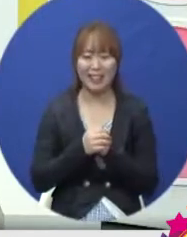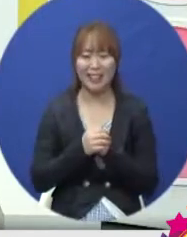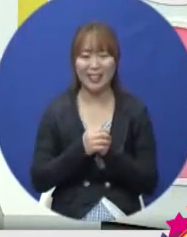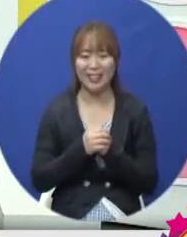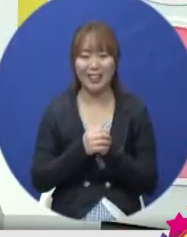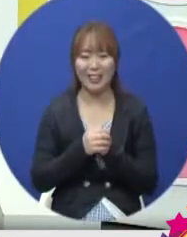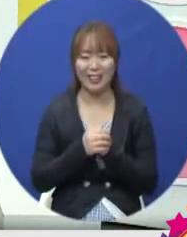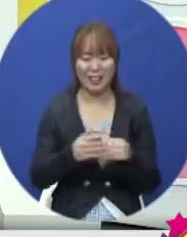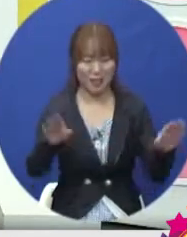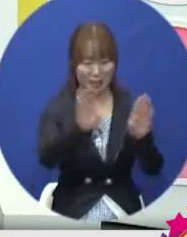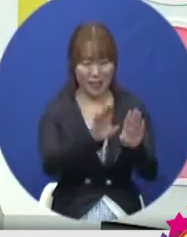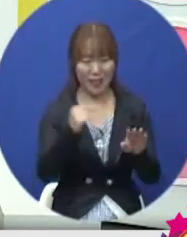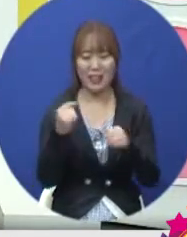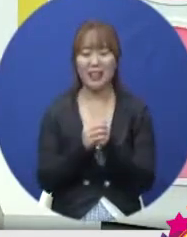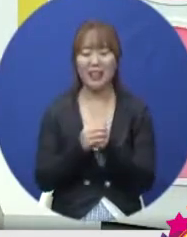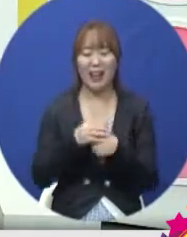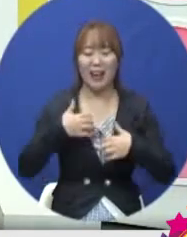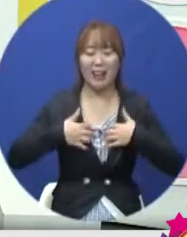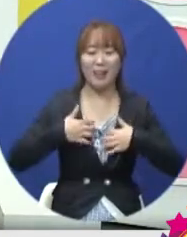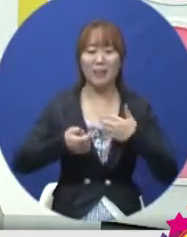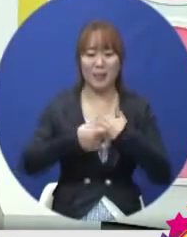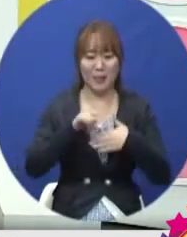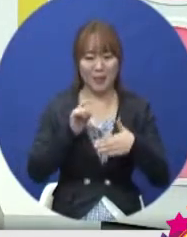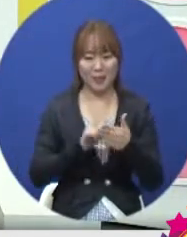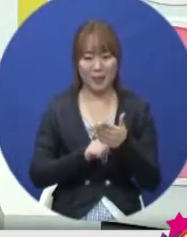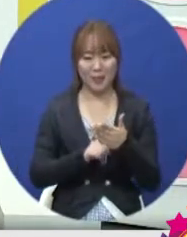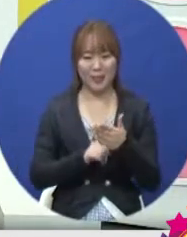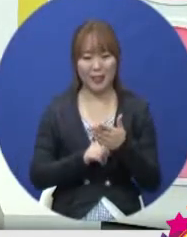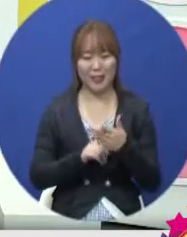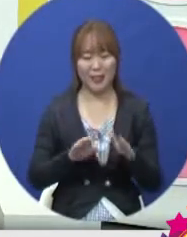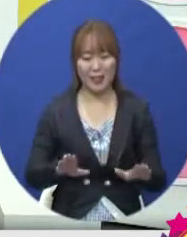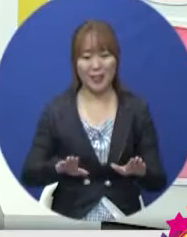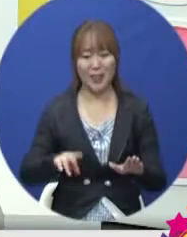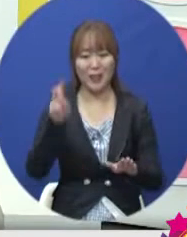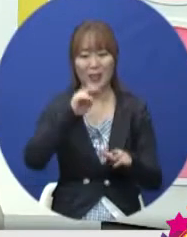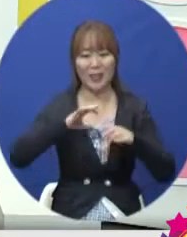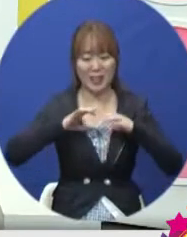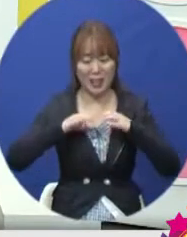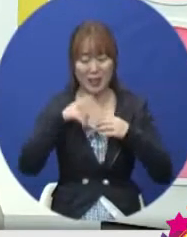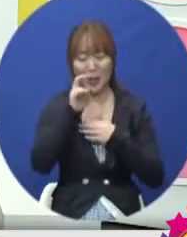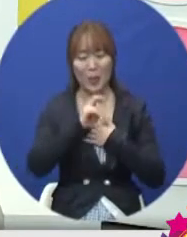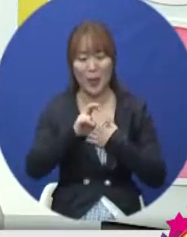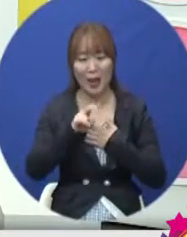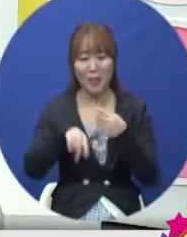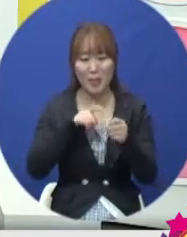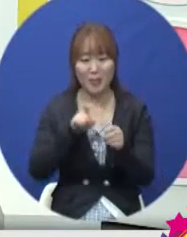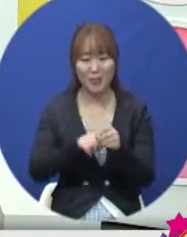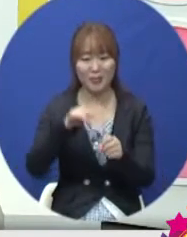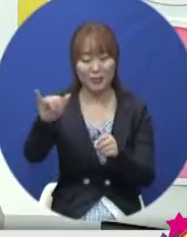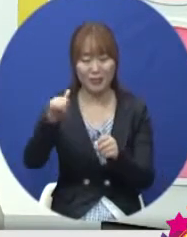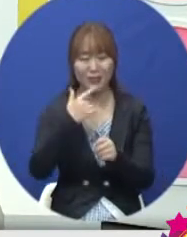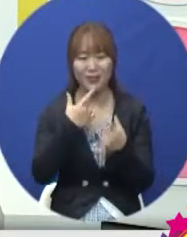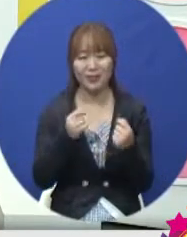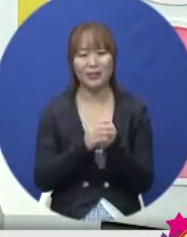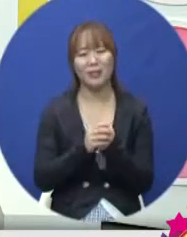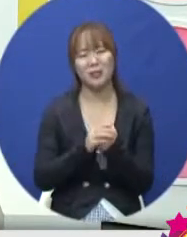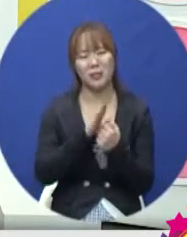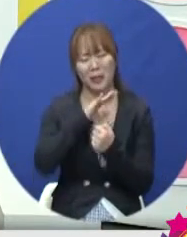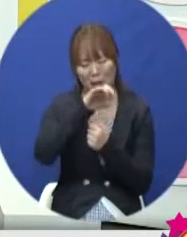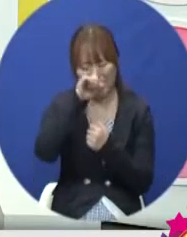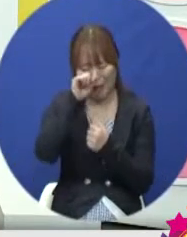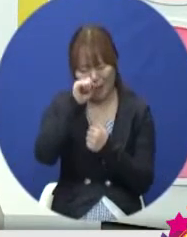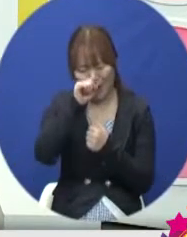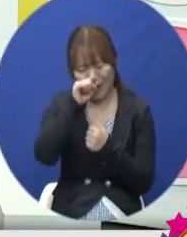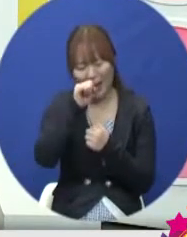세상에. 문을 닫고 들어와서 그 기쁜 마음으로 또 생방송 전국 나름 노래자랑에서 노래 한 곡 하시려고 또 전화하셨군요. 아, 정말 너무